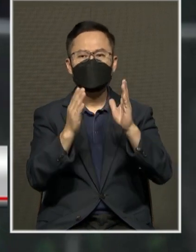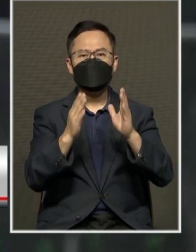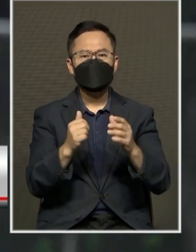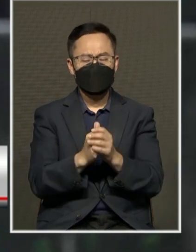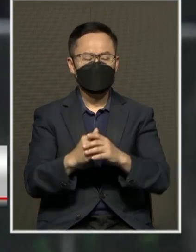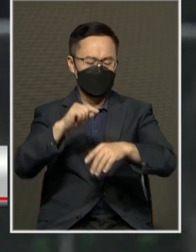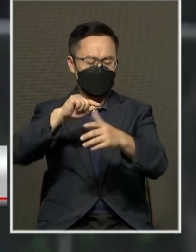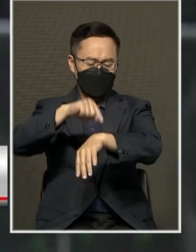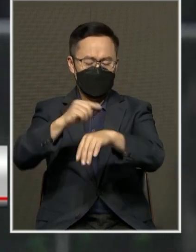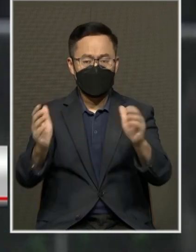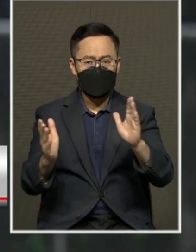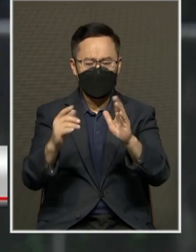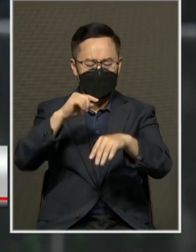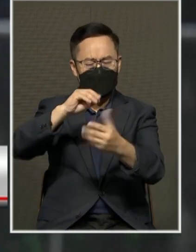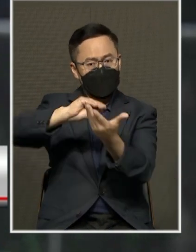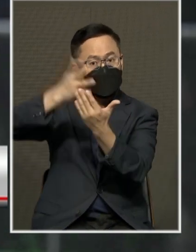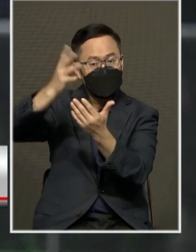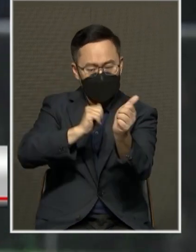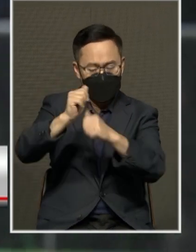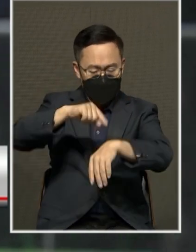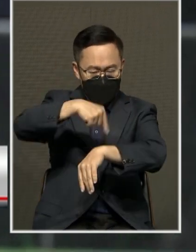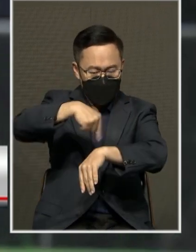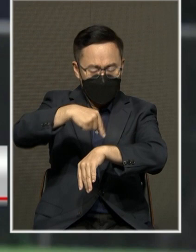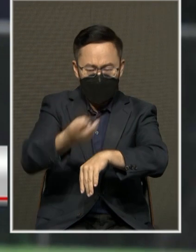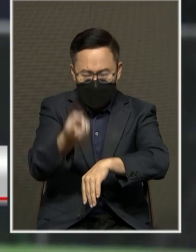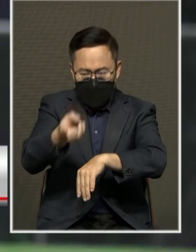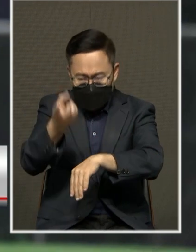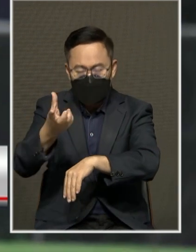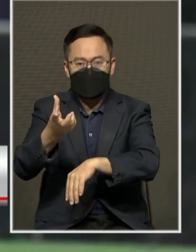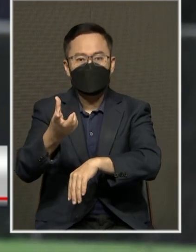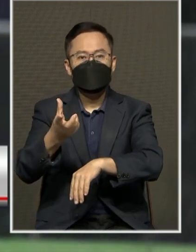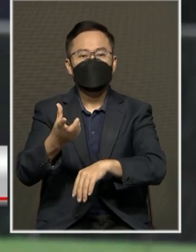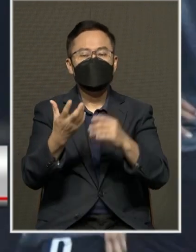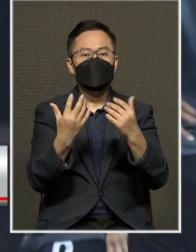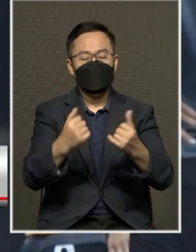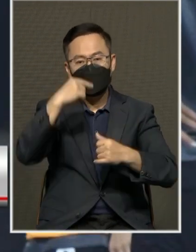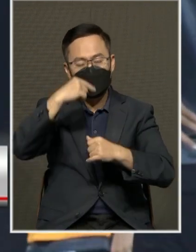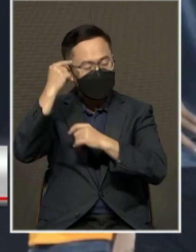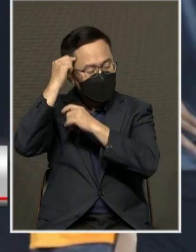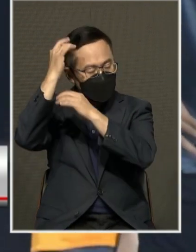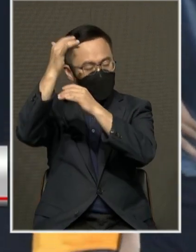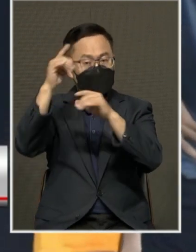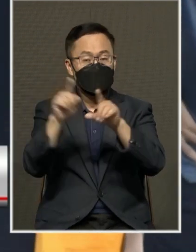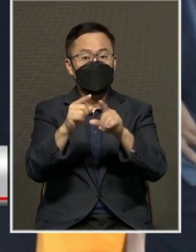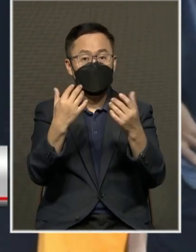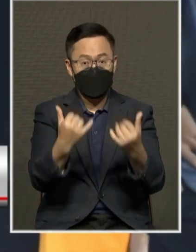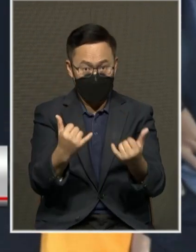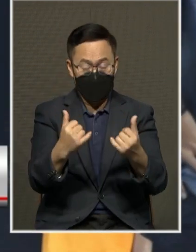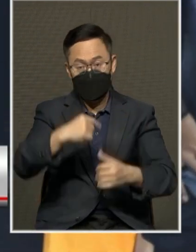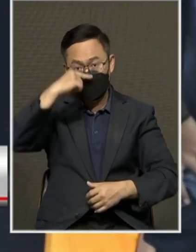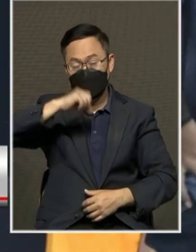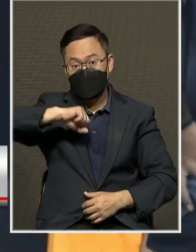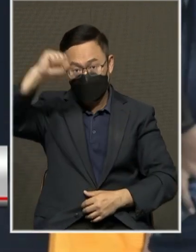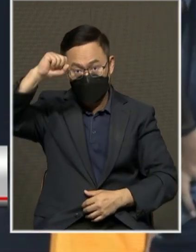นข้างถี่เหมือนกันเพราะฉะนั้นทีมชาติไทยเราก็มาหวังที่เกมนี้เหมือนกันนะครับว่าจะสามารถเอาชนะเวียดนามได้หรือเปล่าแต่จริง